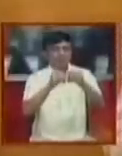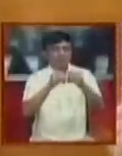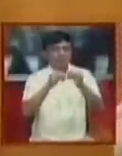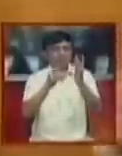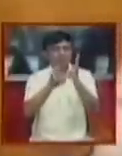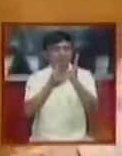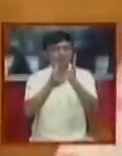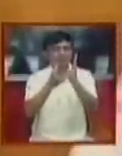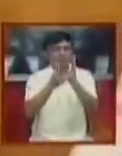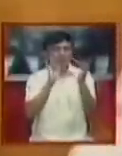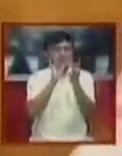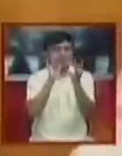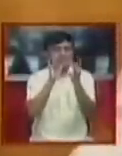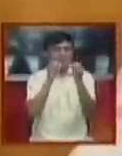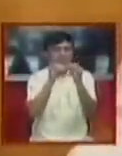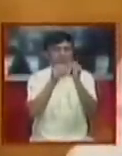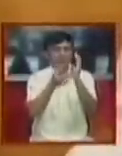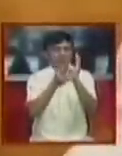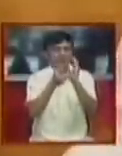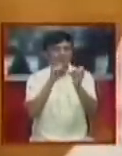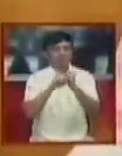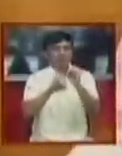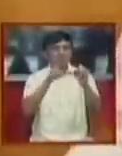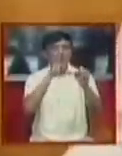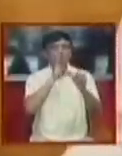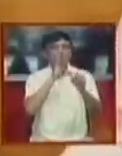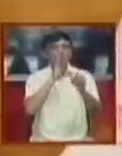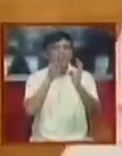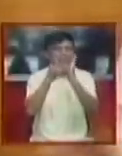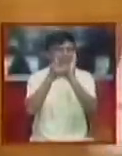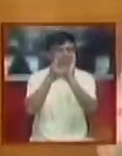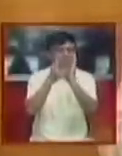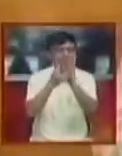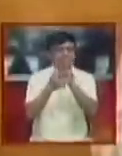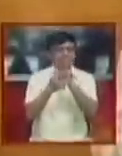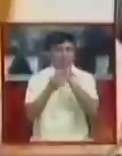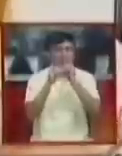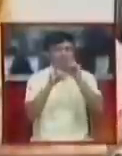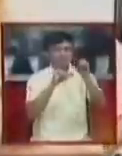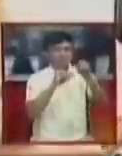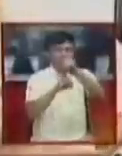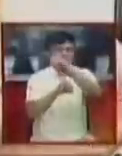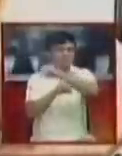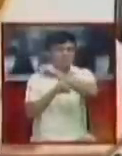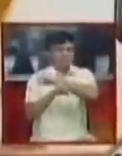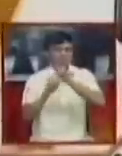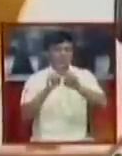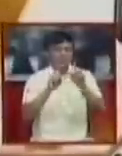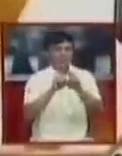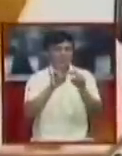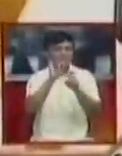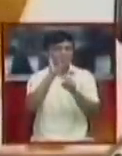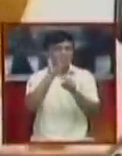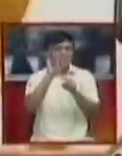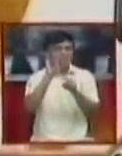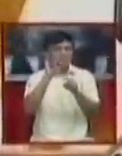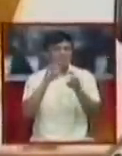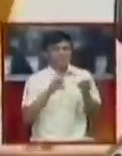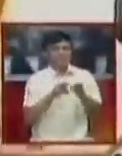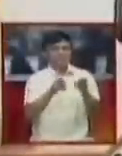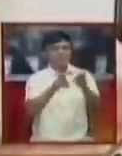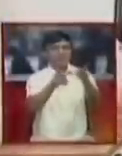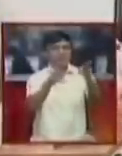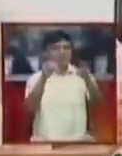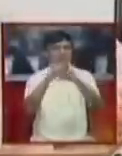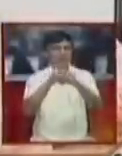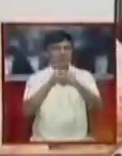automated rain gauges at 42 water level sensors. Ipapakabit po natin ang mga ito sa 18 pangunahing river